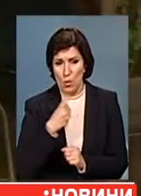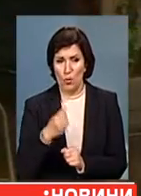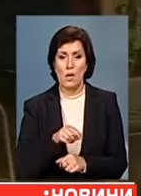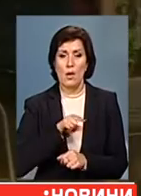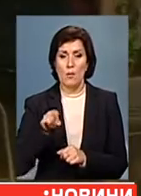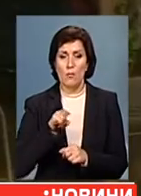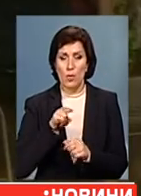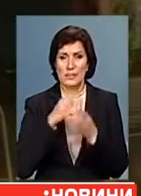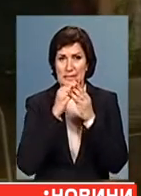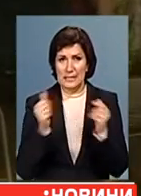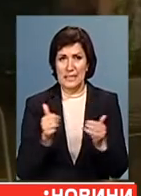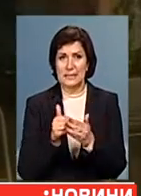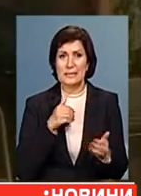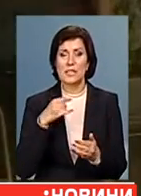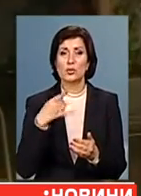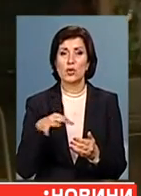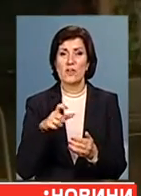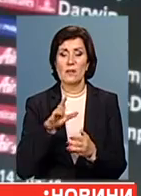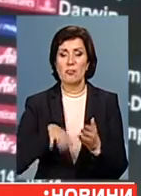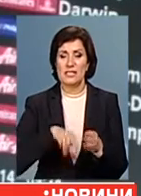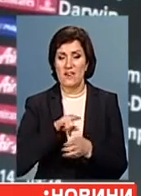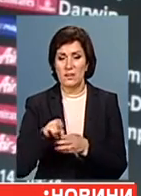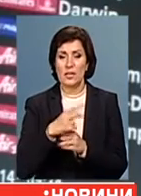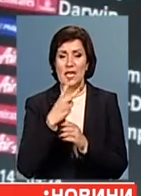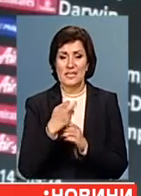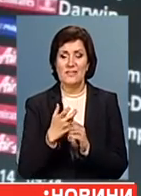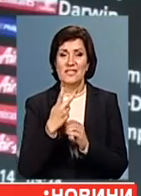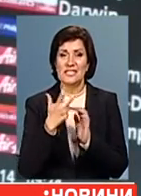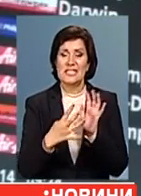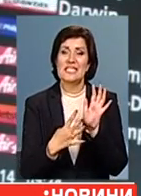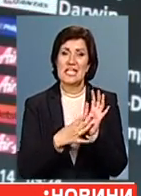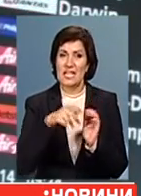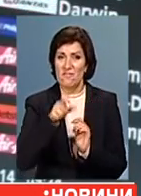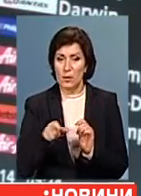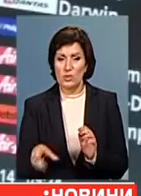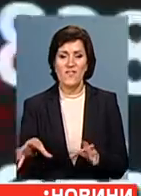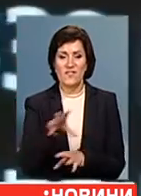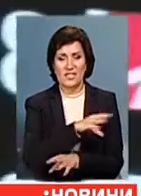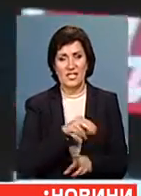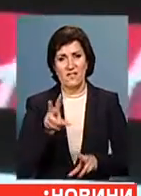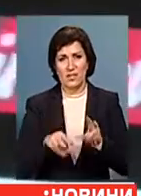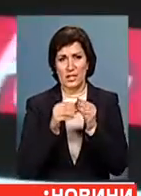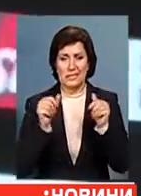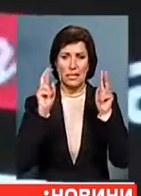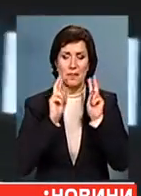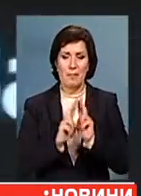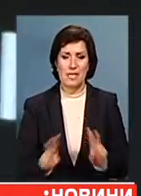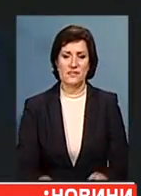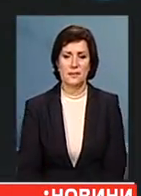з радарів за 40 хвилин після виліту. На борту було 239 людей. Усіх їх вважають зниклими безвісти.